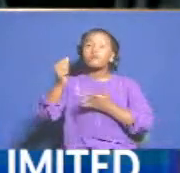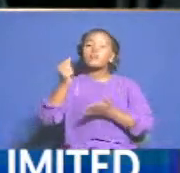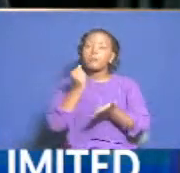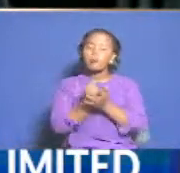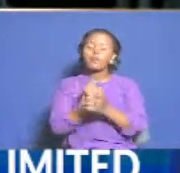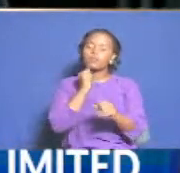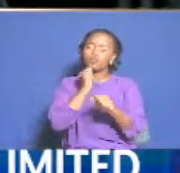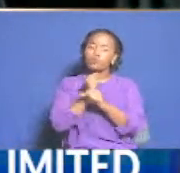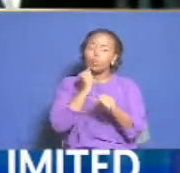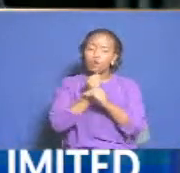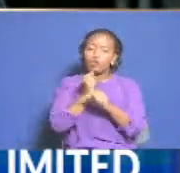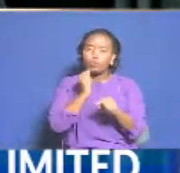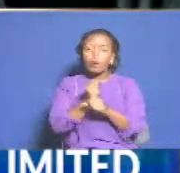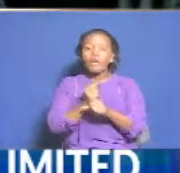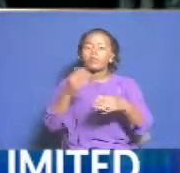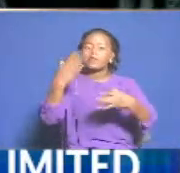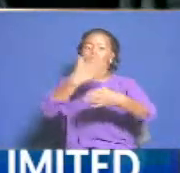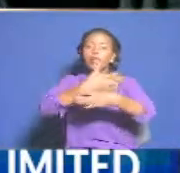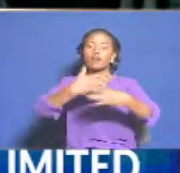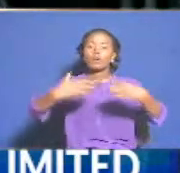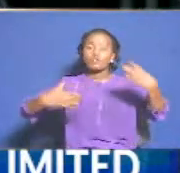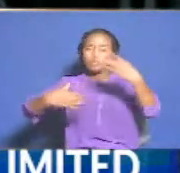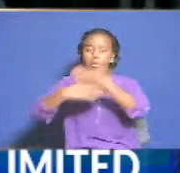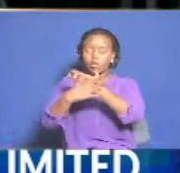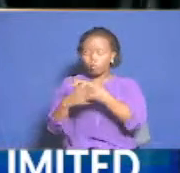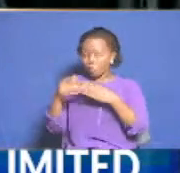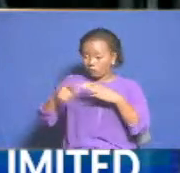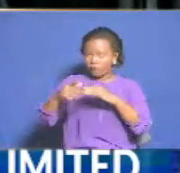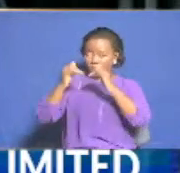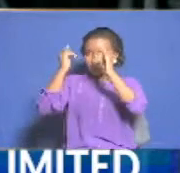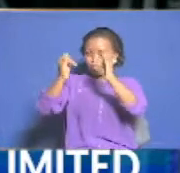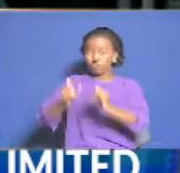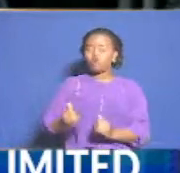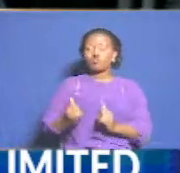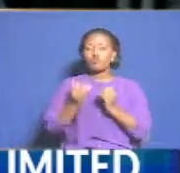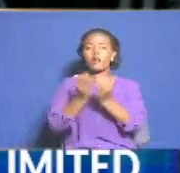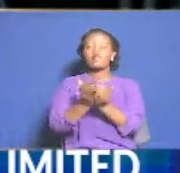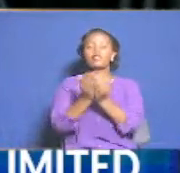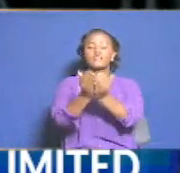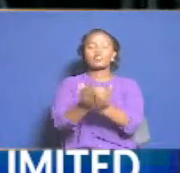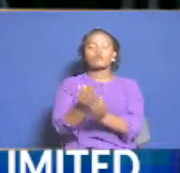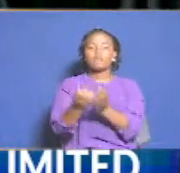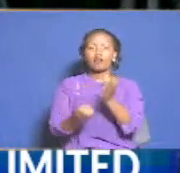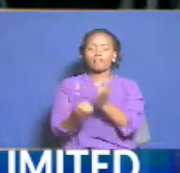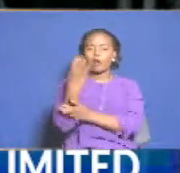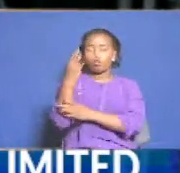wakifanya kazi ya kujenga hii mashua mpya ambaye tumeianzisha leo.